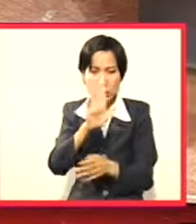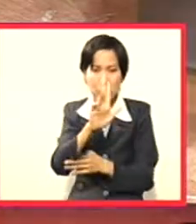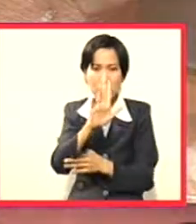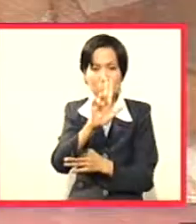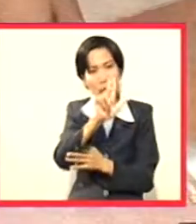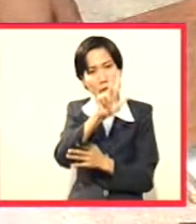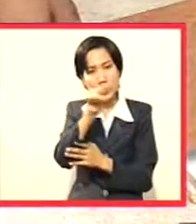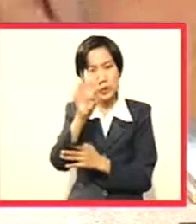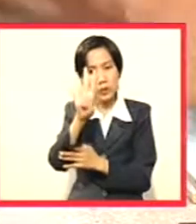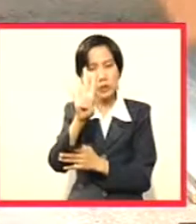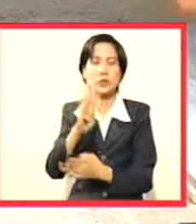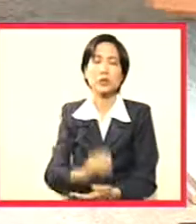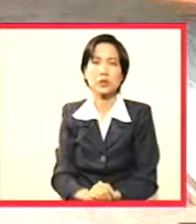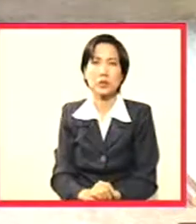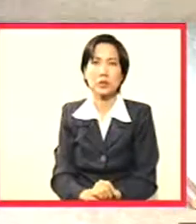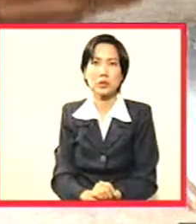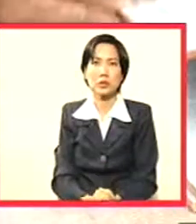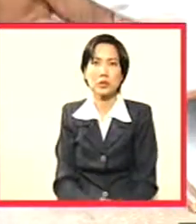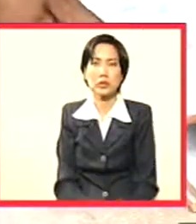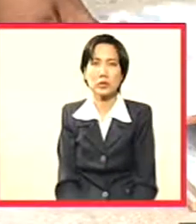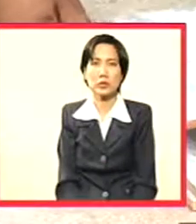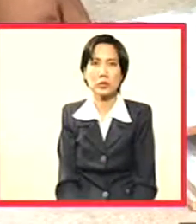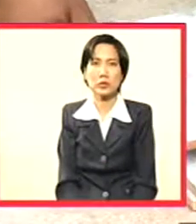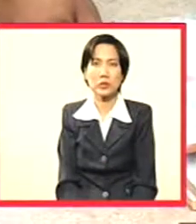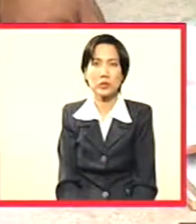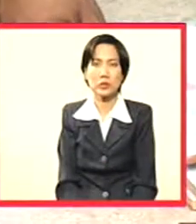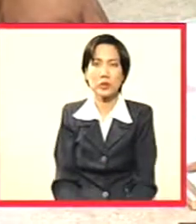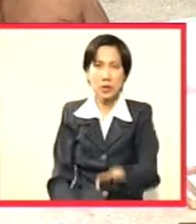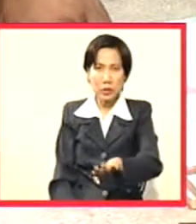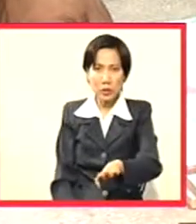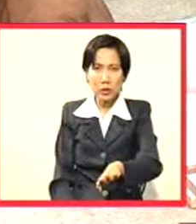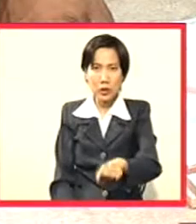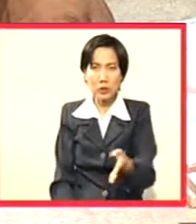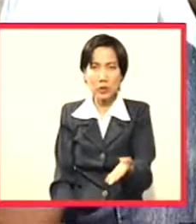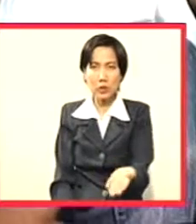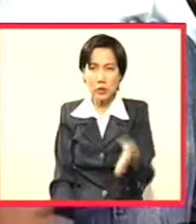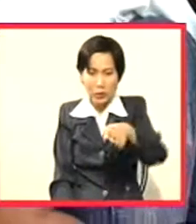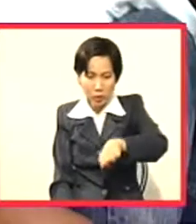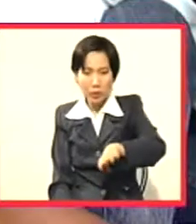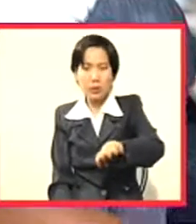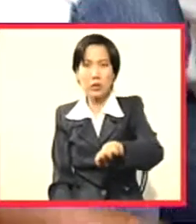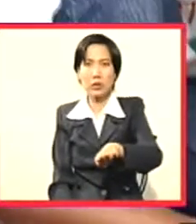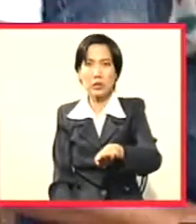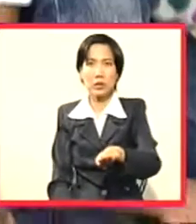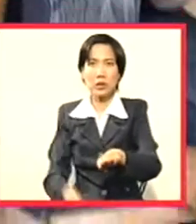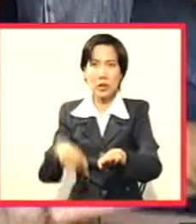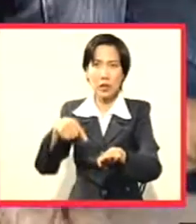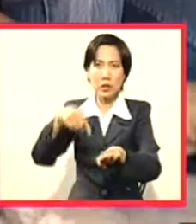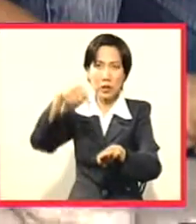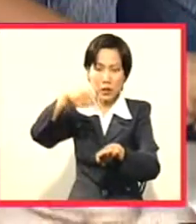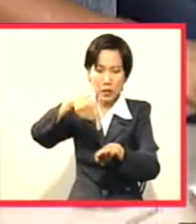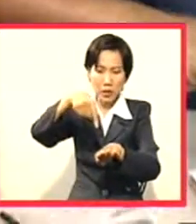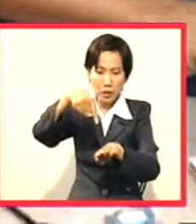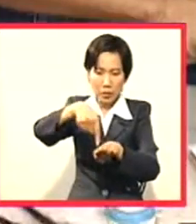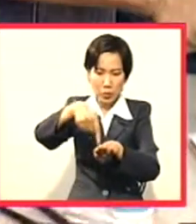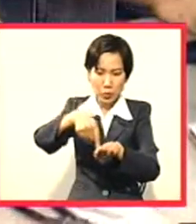แผ่นเมื่อได้ความลึกตามที่ต้องการแล้วจึงหงายแผ่นกระเบื้องด้านหน้าขึ้นใช้ตะปูคอนกรีตหรือเหล็กปลายแหลม